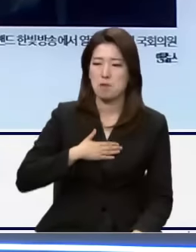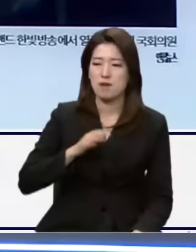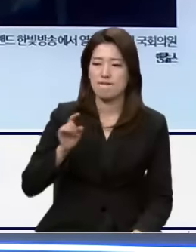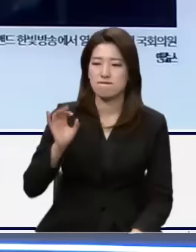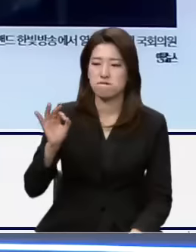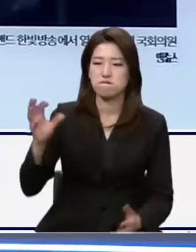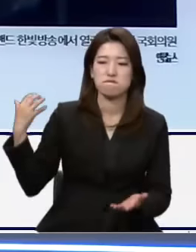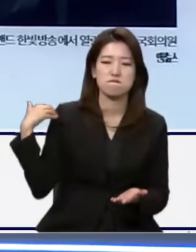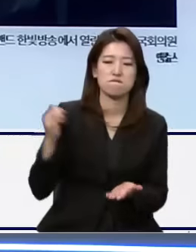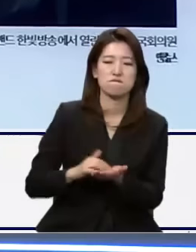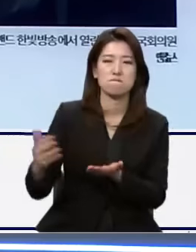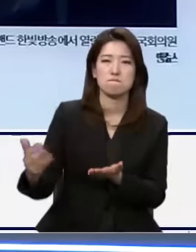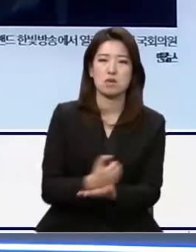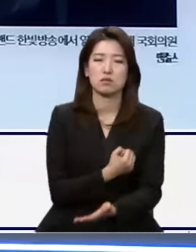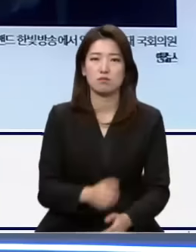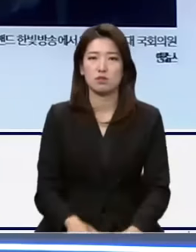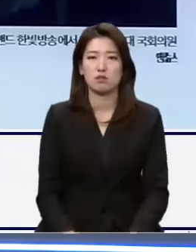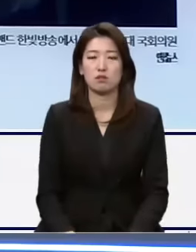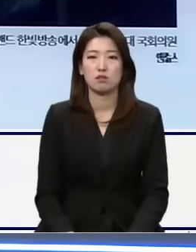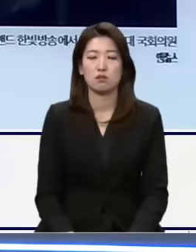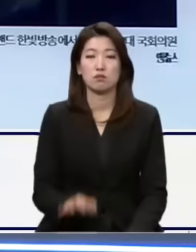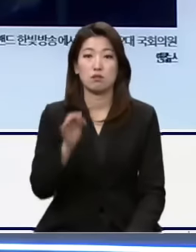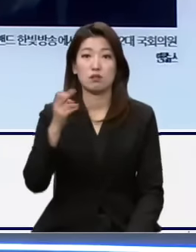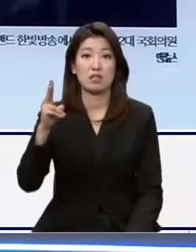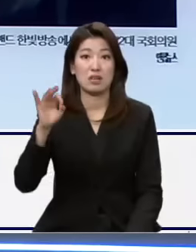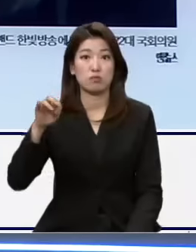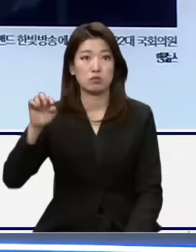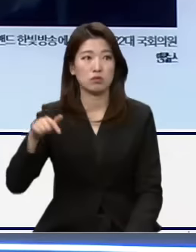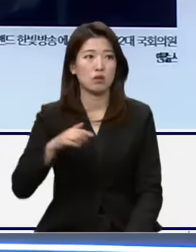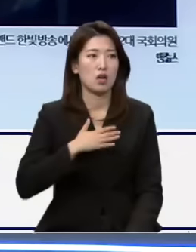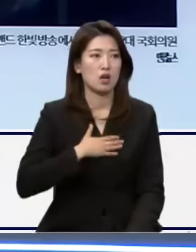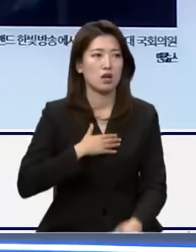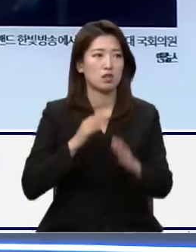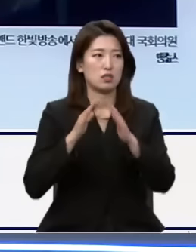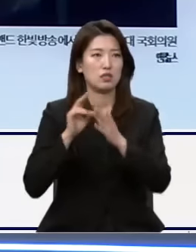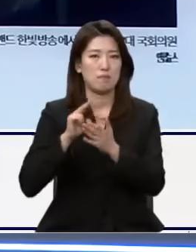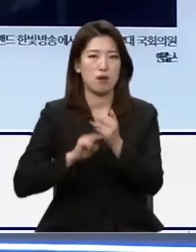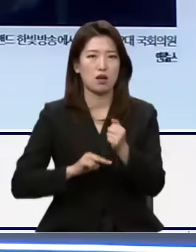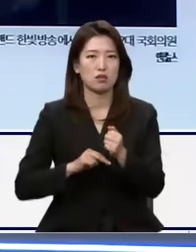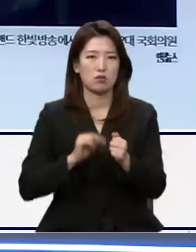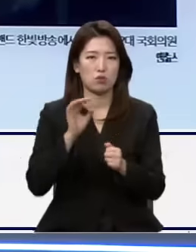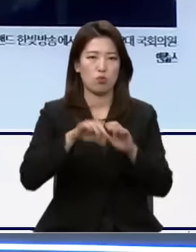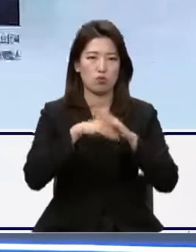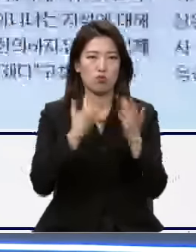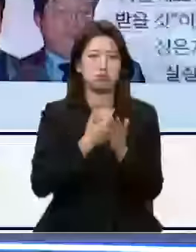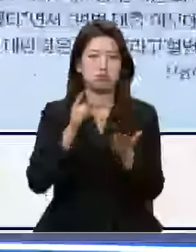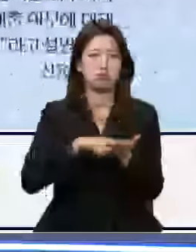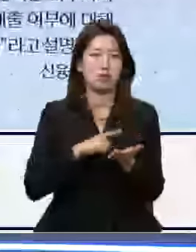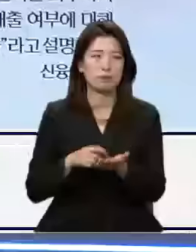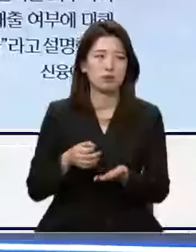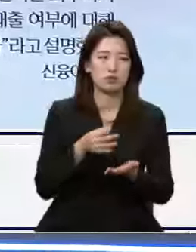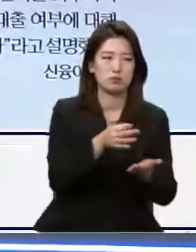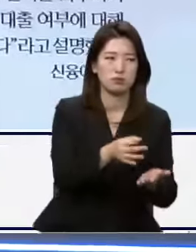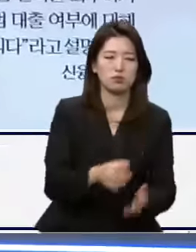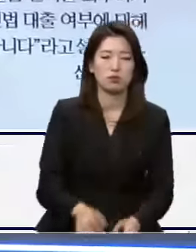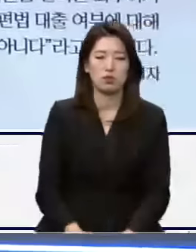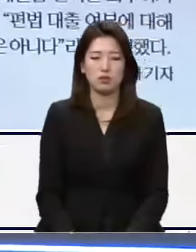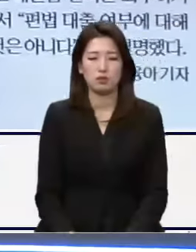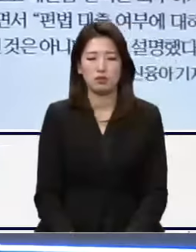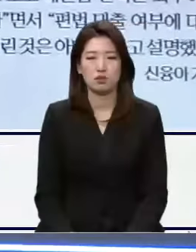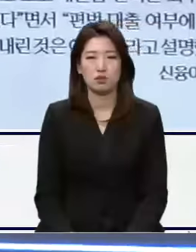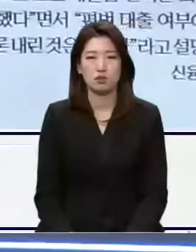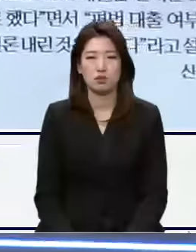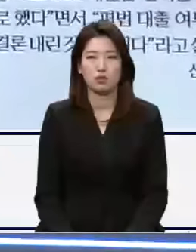그러면 해결이 되는 것이냐 싶은데 관건은 다음 보겠습니다 지금 세망